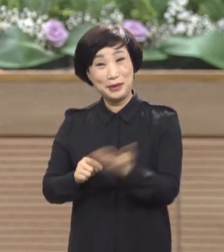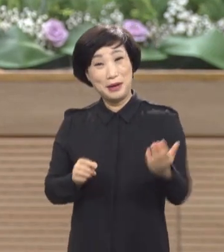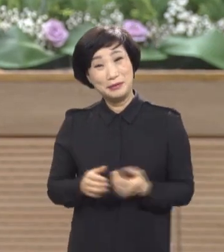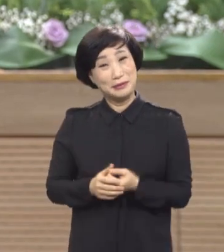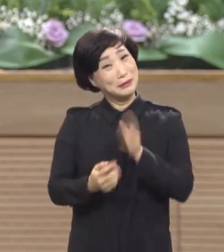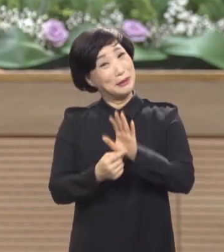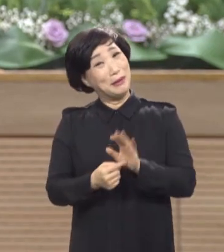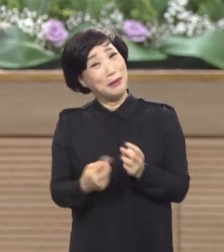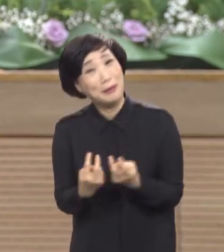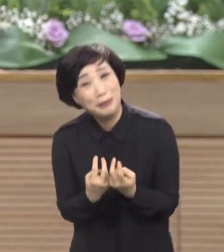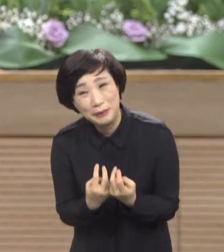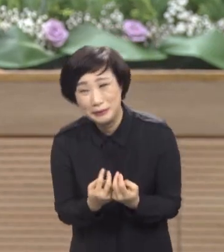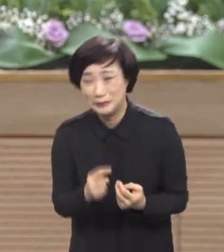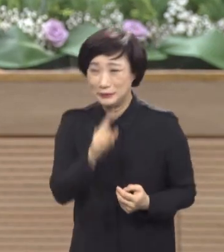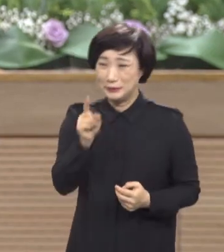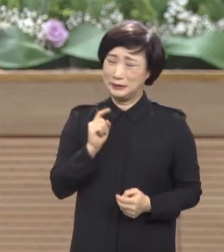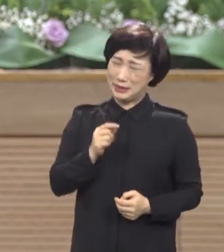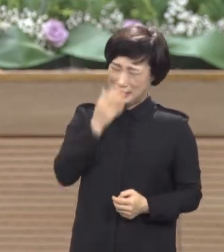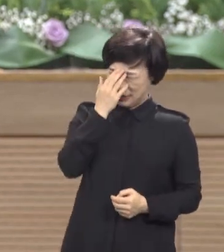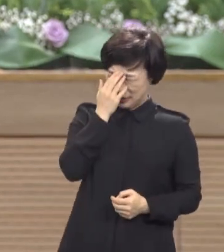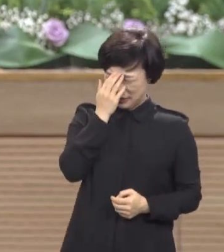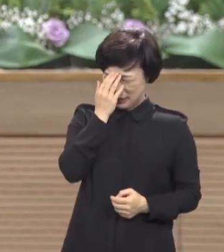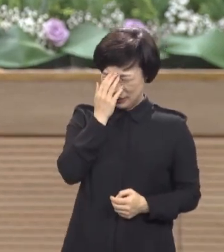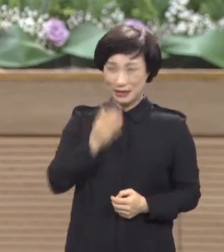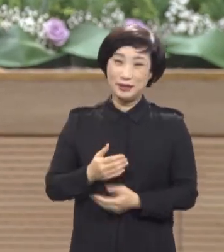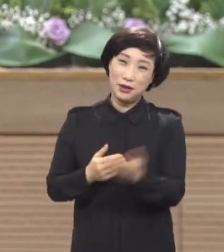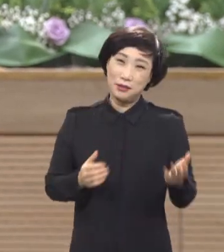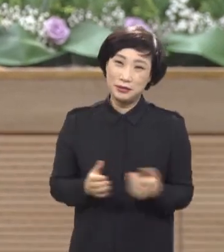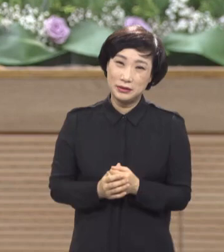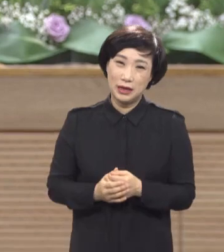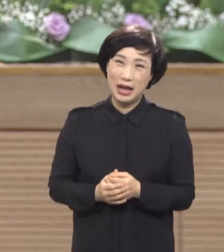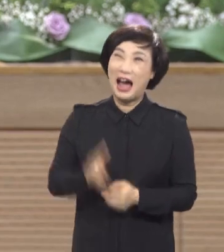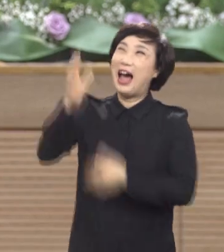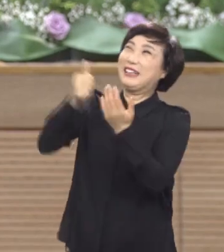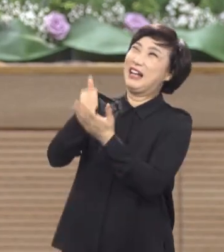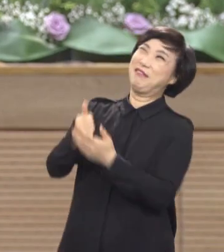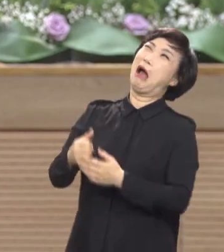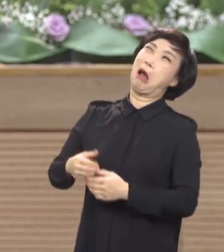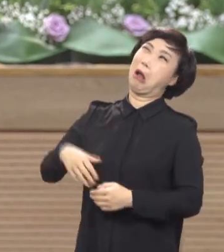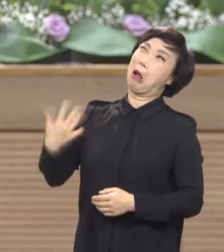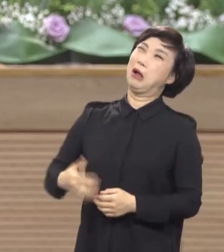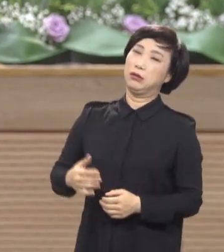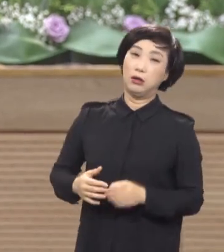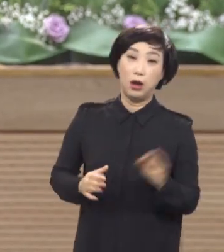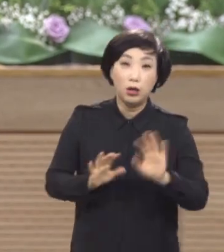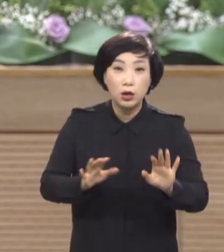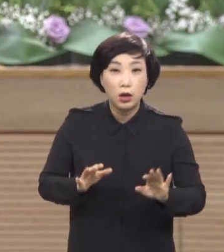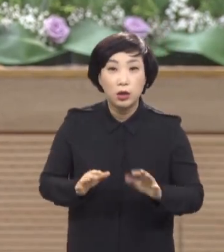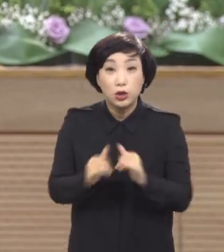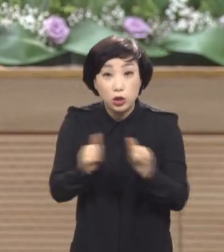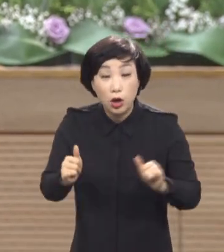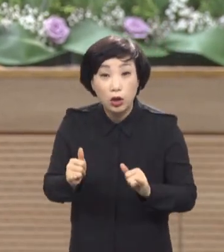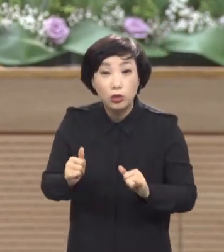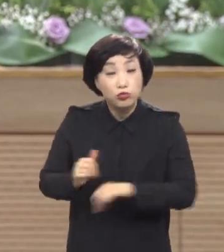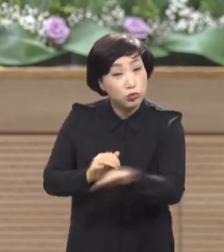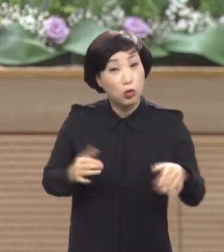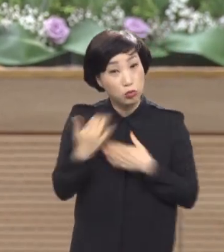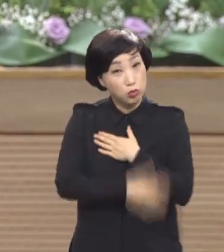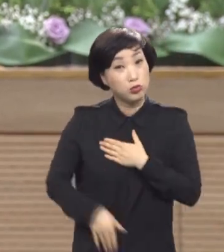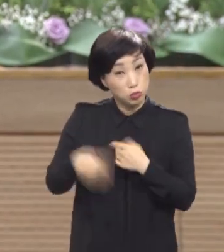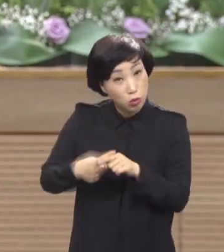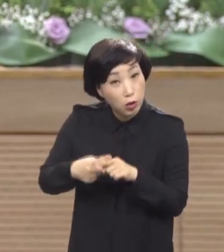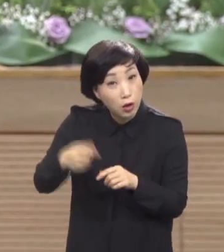표현하겠는가 여러분 생각해 하나님이신데 아니 우리가 똑같은 육신을 입었다니까